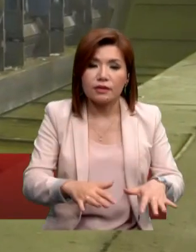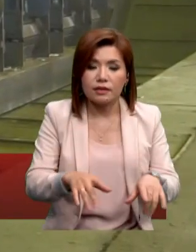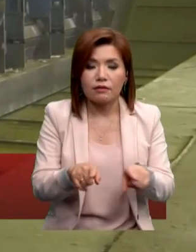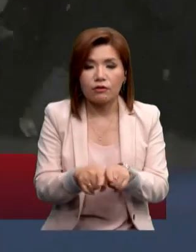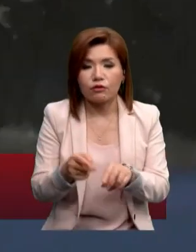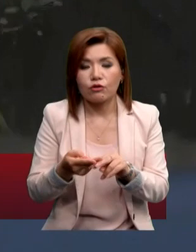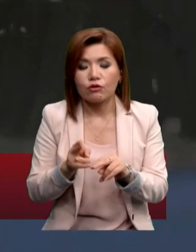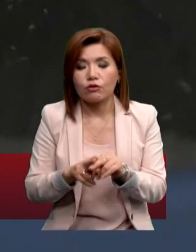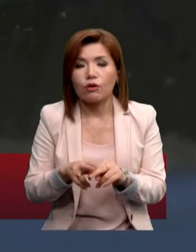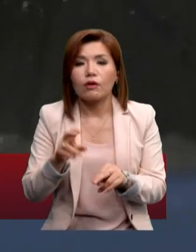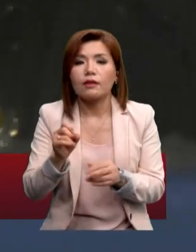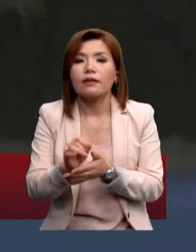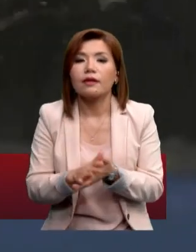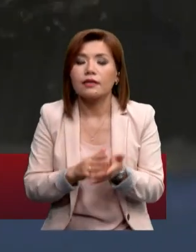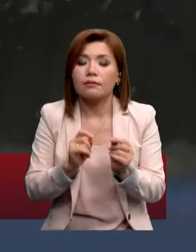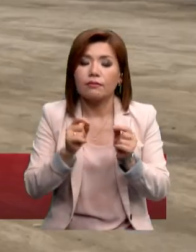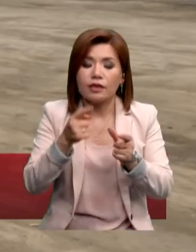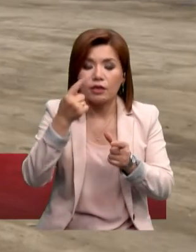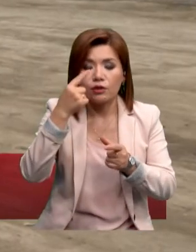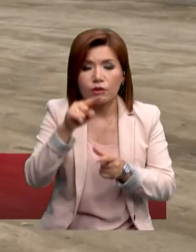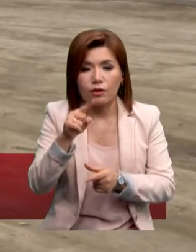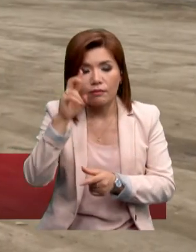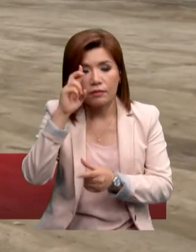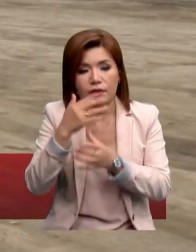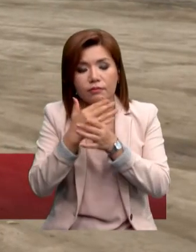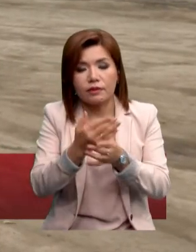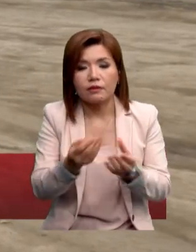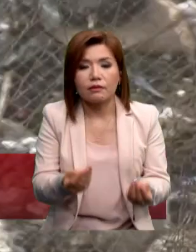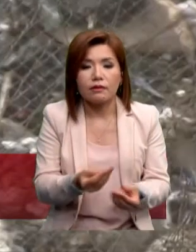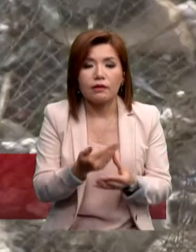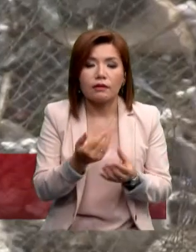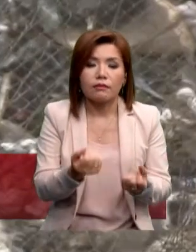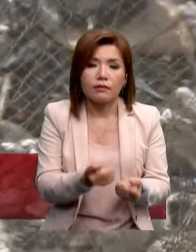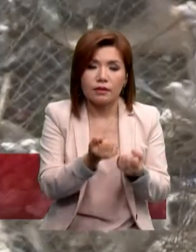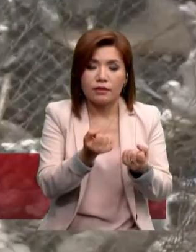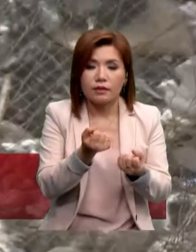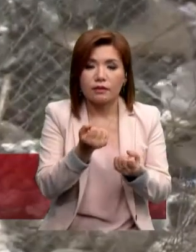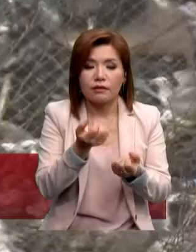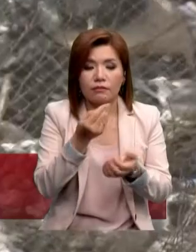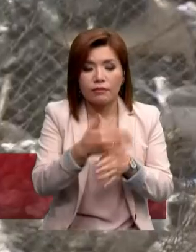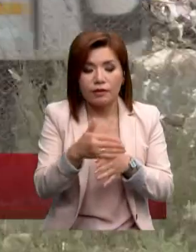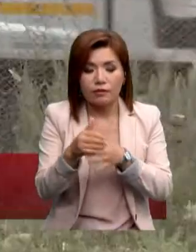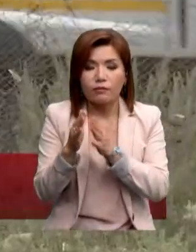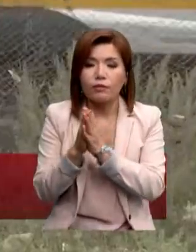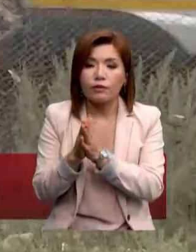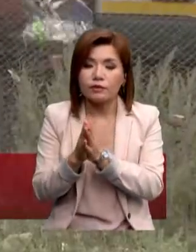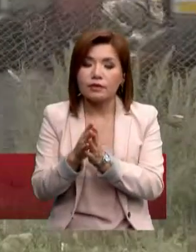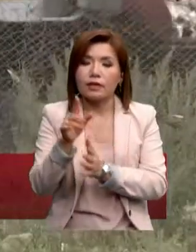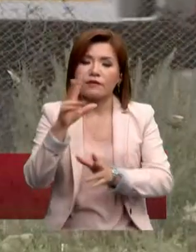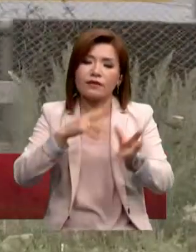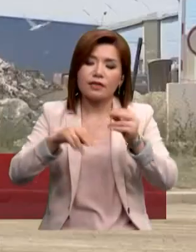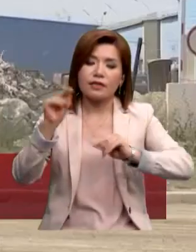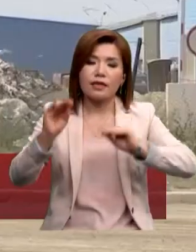переработки вторсырья, а также внедрить точечные субсидии и управление отходами на мусорных полигонах. Все они надеются